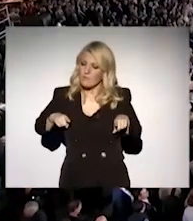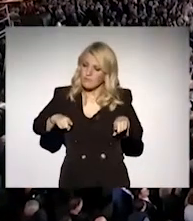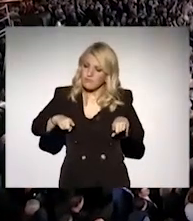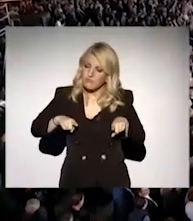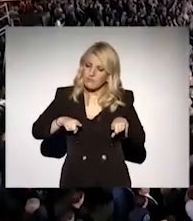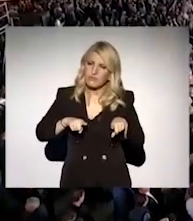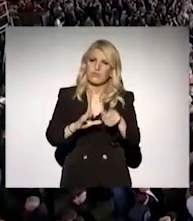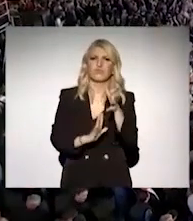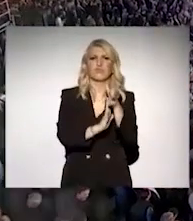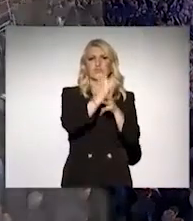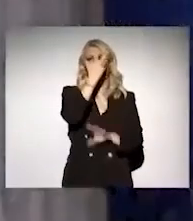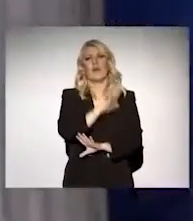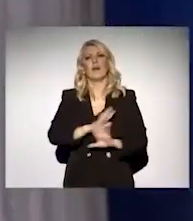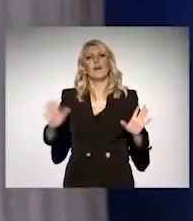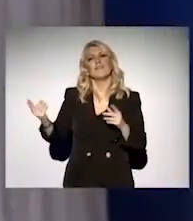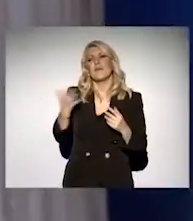πρώτον, σε προανακριτική.